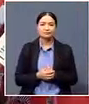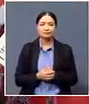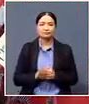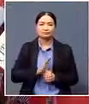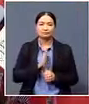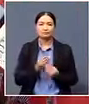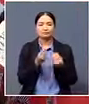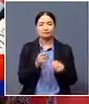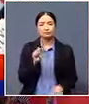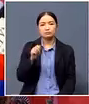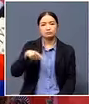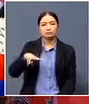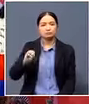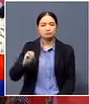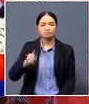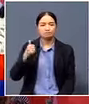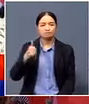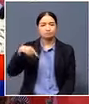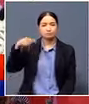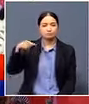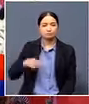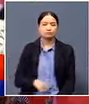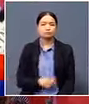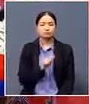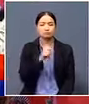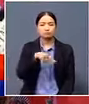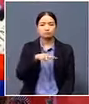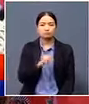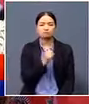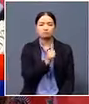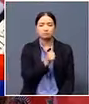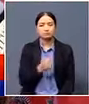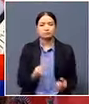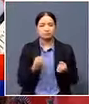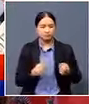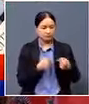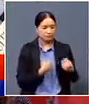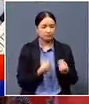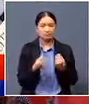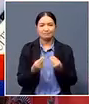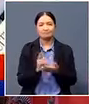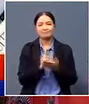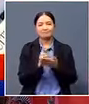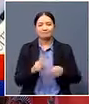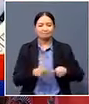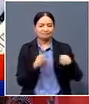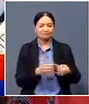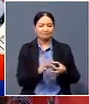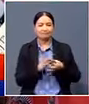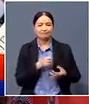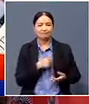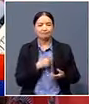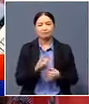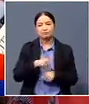เชิดชูเกียรติอพม.ดีเด่นพิเศษและอพม.ดีเด่นเพื่อเป็นขวัญและกำลังใจเป็นรางวัลทางจิตใจให้กับอ